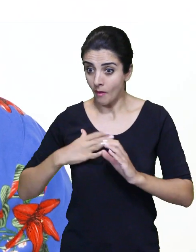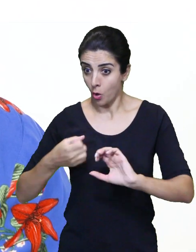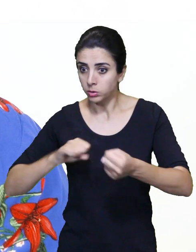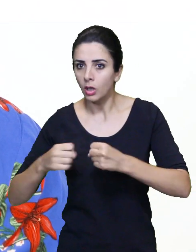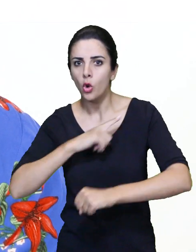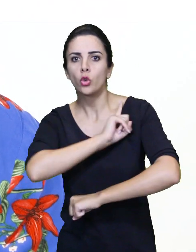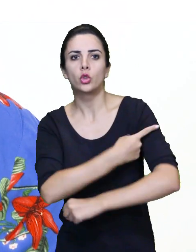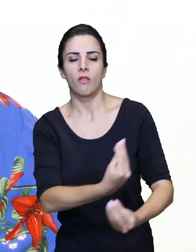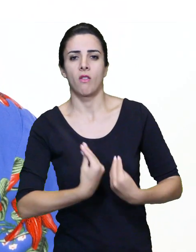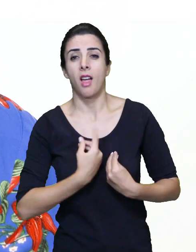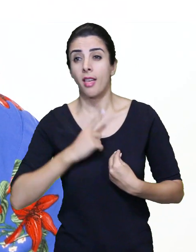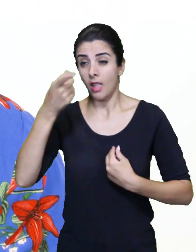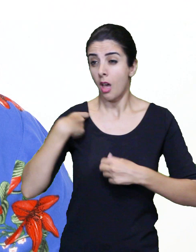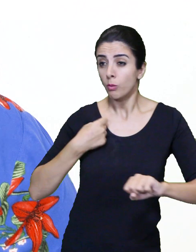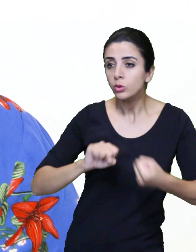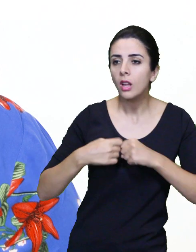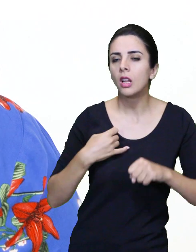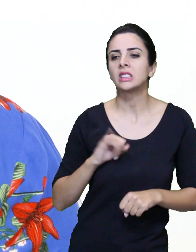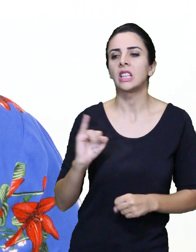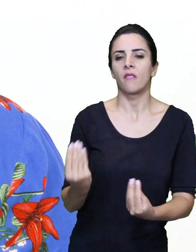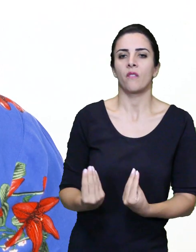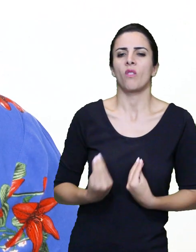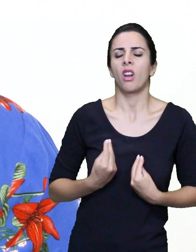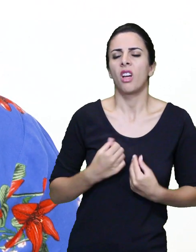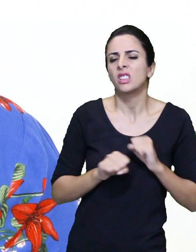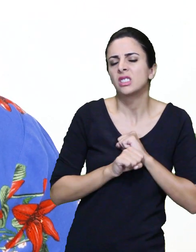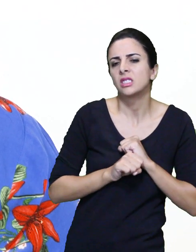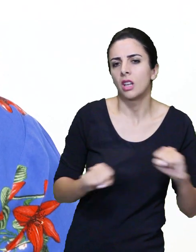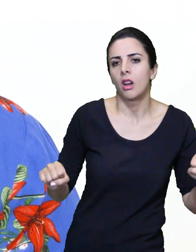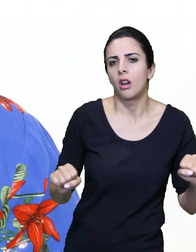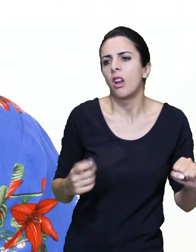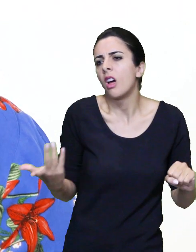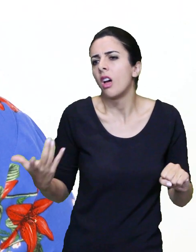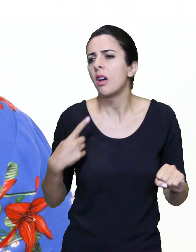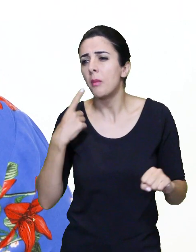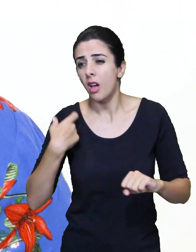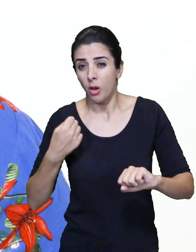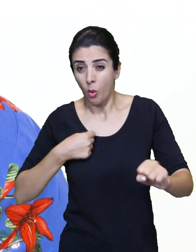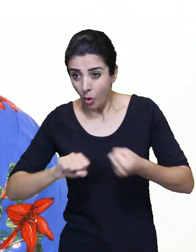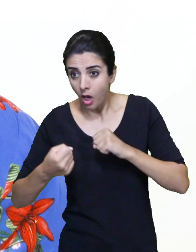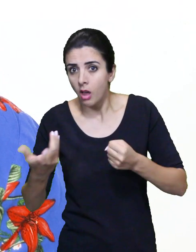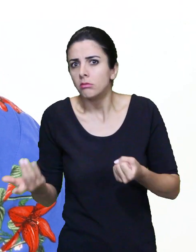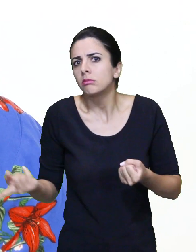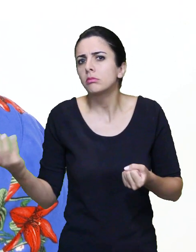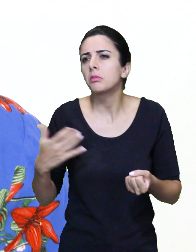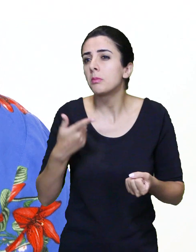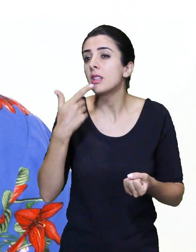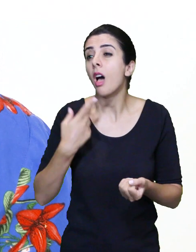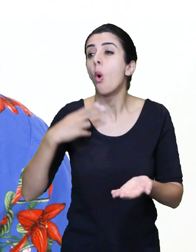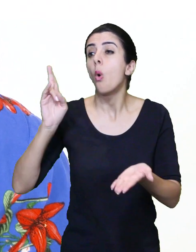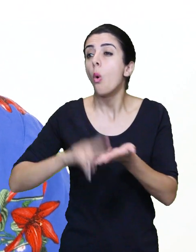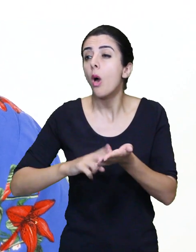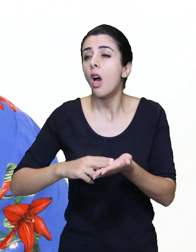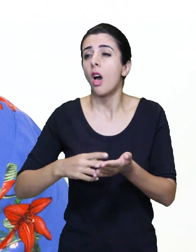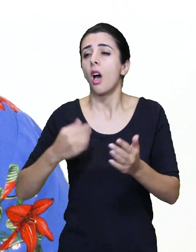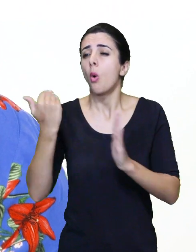'e üye olmak için engel olmanız da gerek yok. Ya da başka bir derneğe üyeyseniz EGET'e üye olamazsınız diye